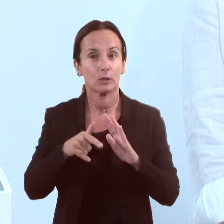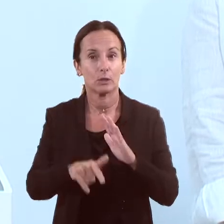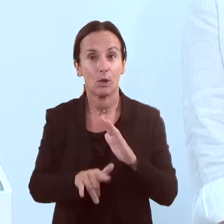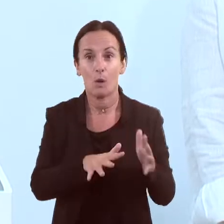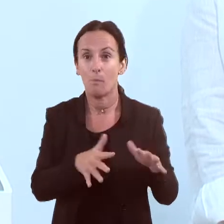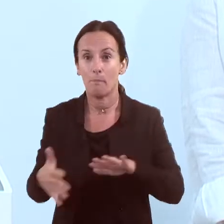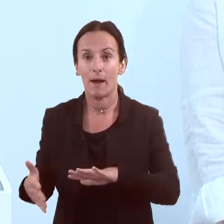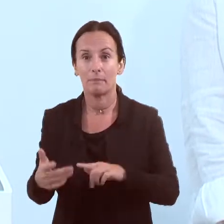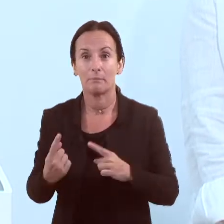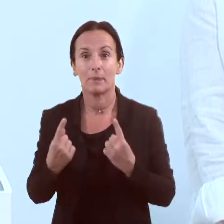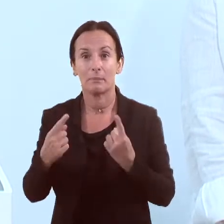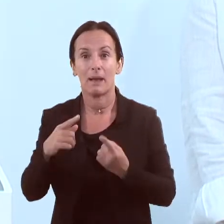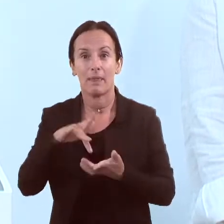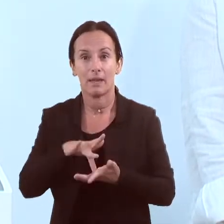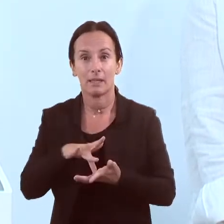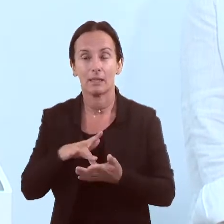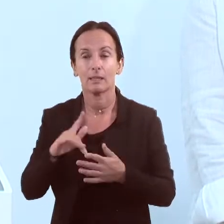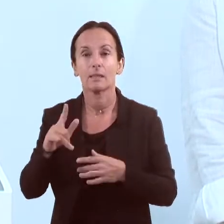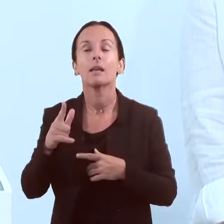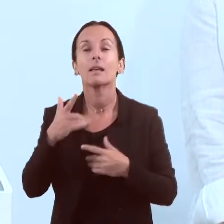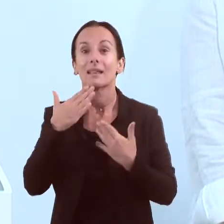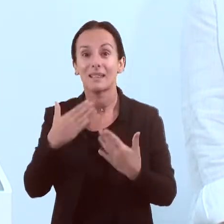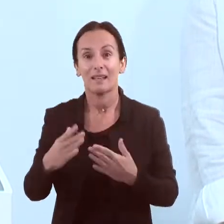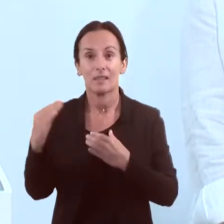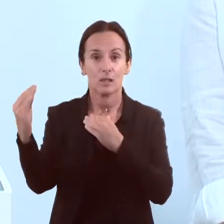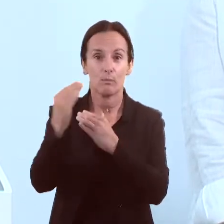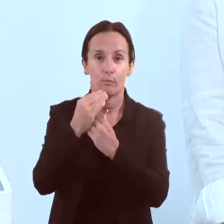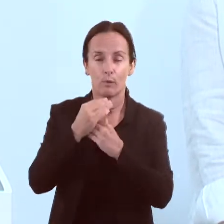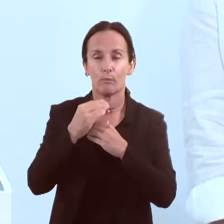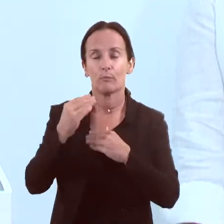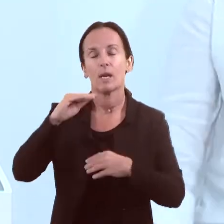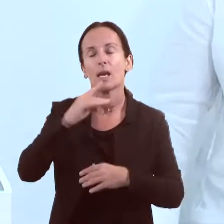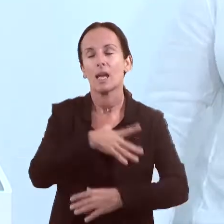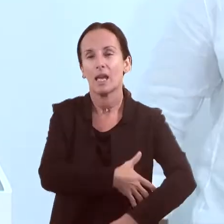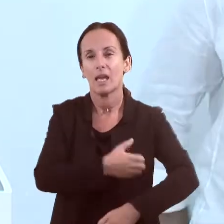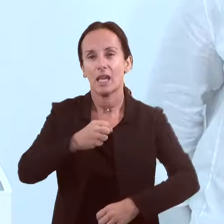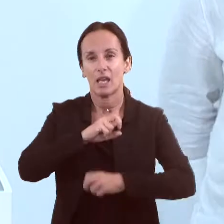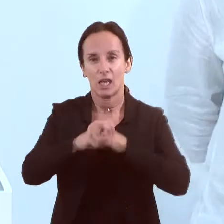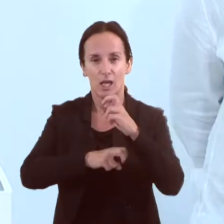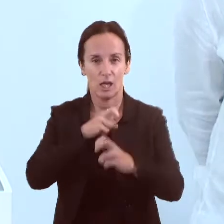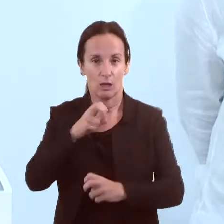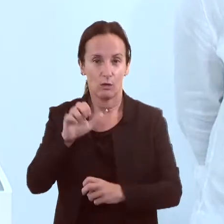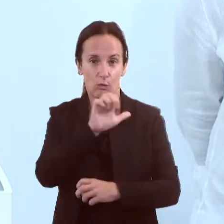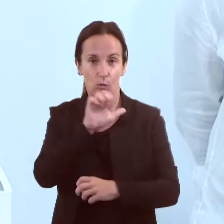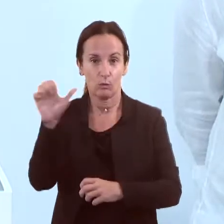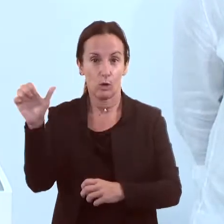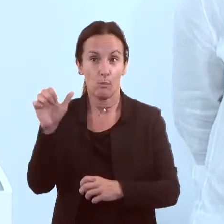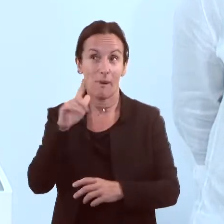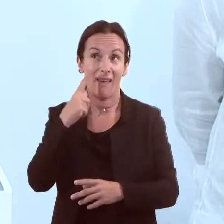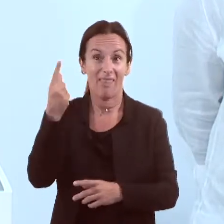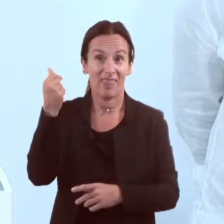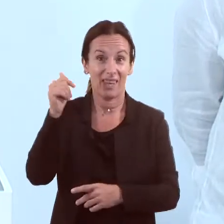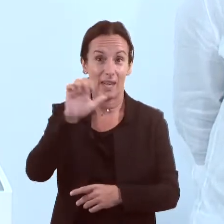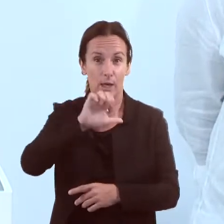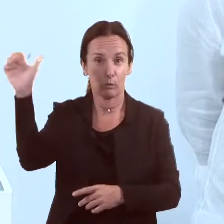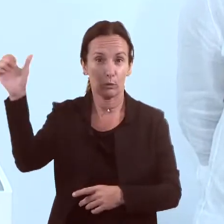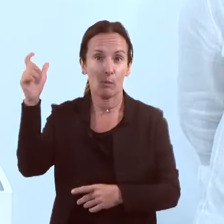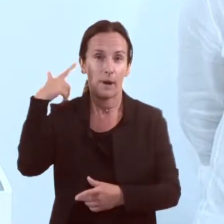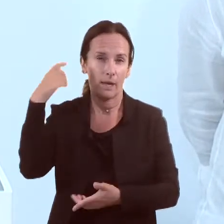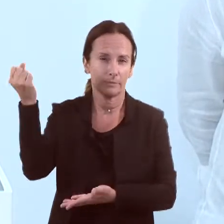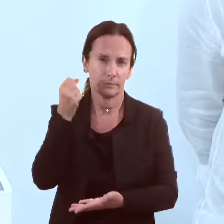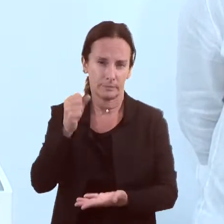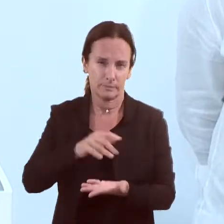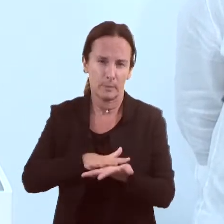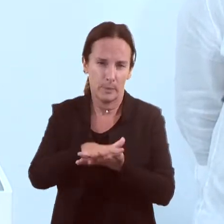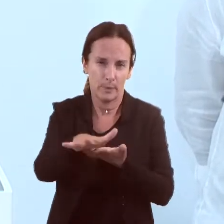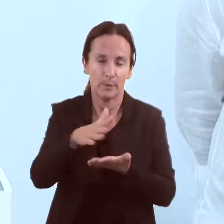té fons Next Generation i per tant també és una forma de que els fons europeus arribin a tots els àmbits i en aquest cas en